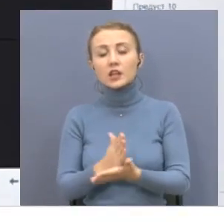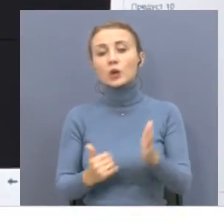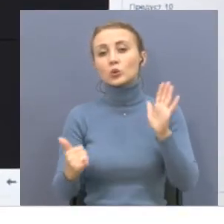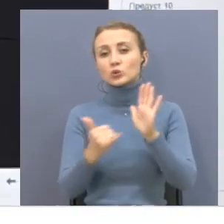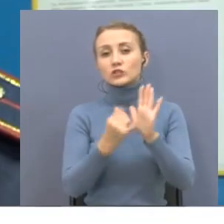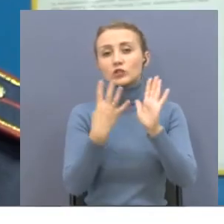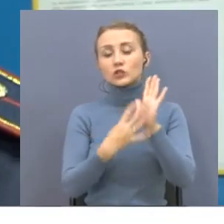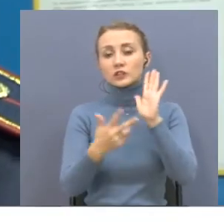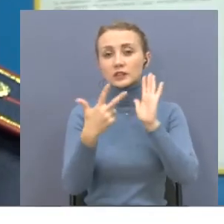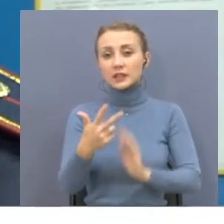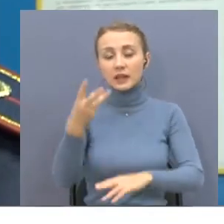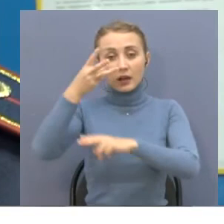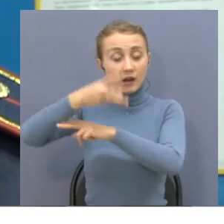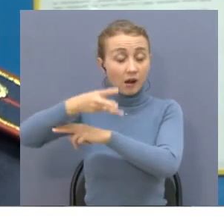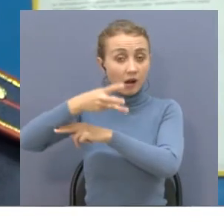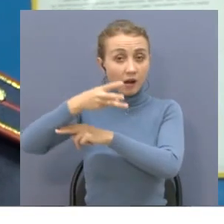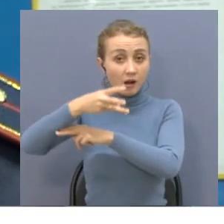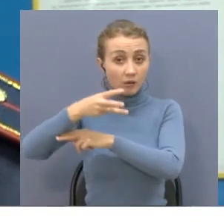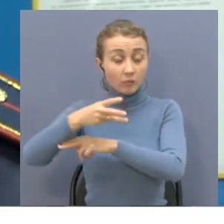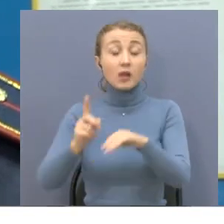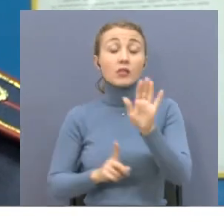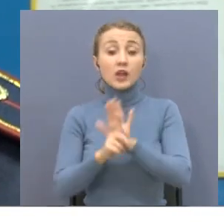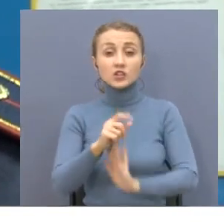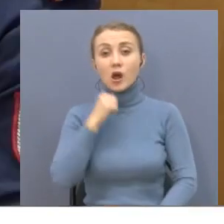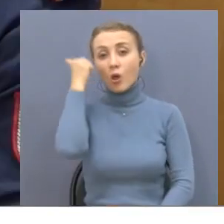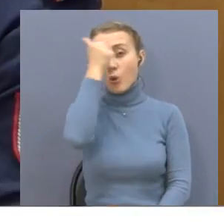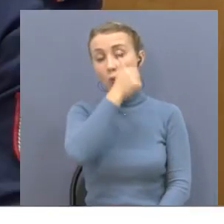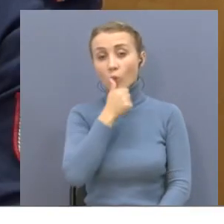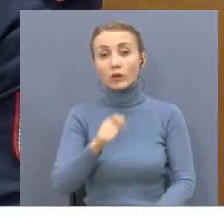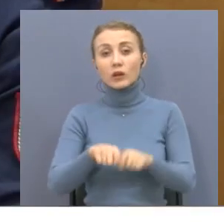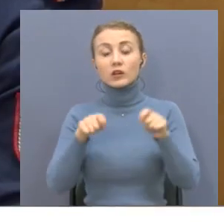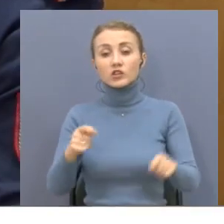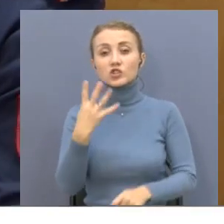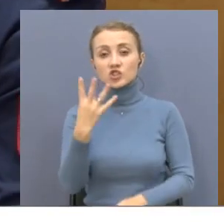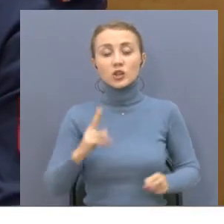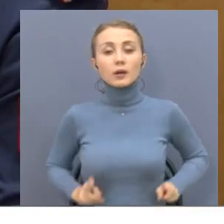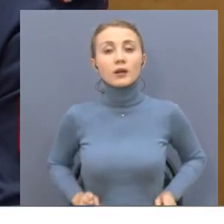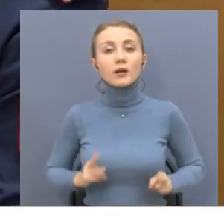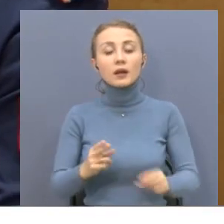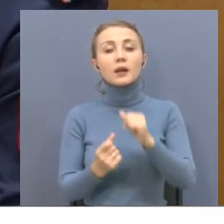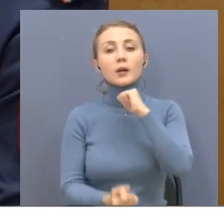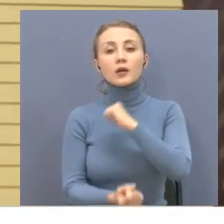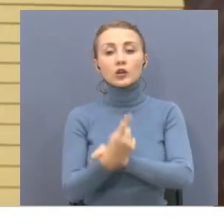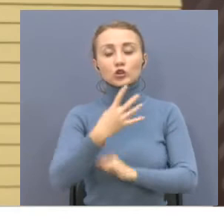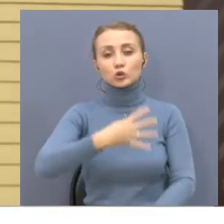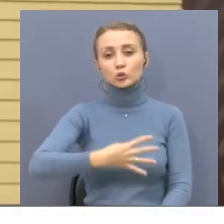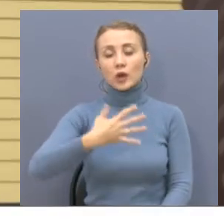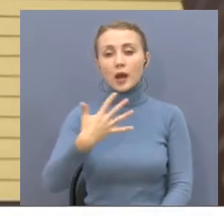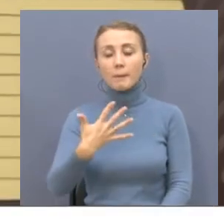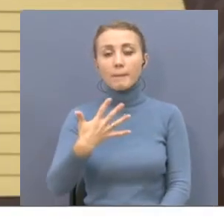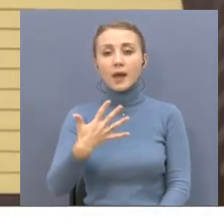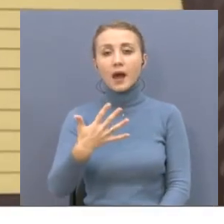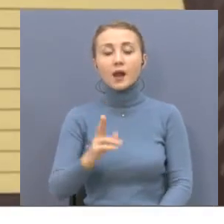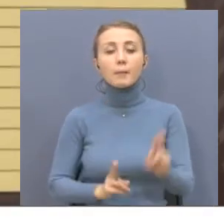ашылып, 45 құқық бұзушылық анықталды. Ақмола облыстық полиция департаменті баспасөз қызметінің материалдары бойынша Көкше ақпаратқа